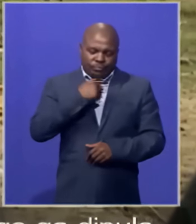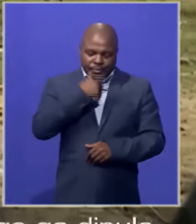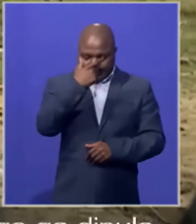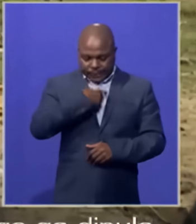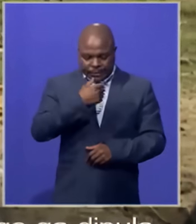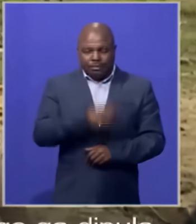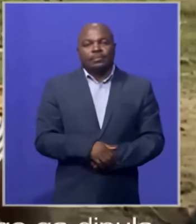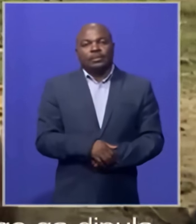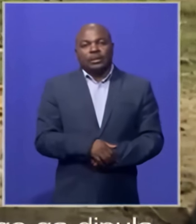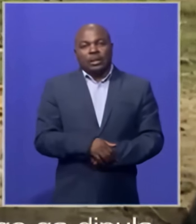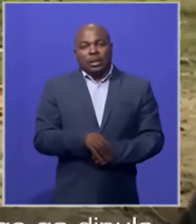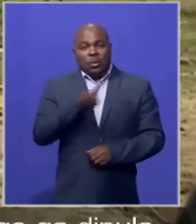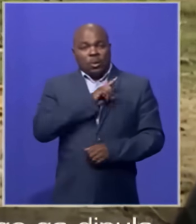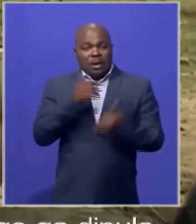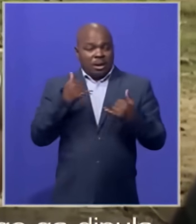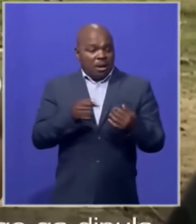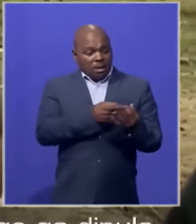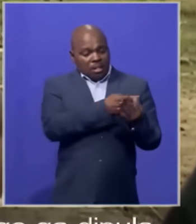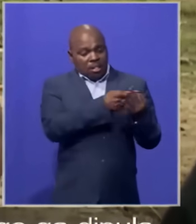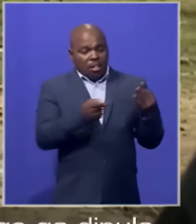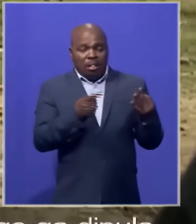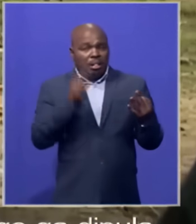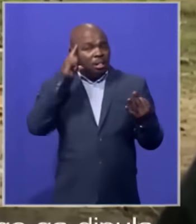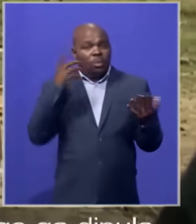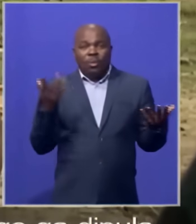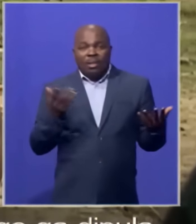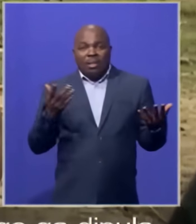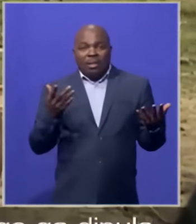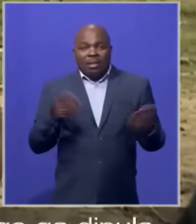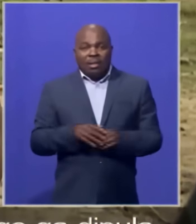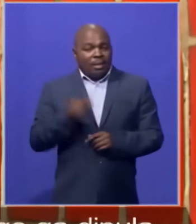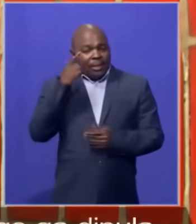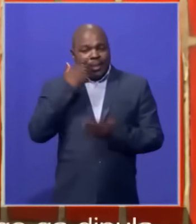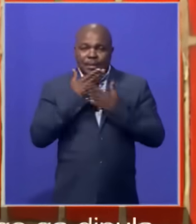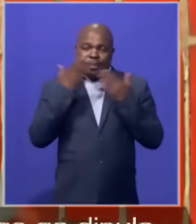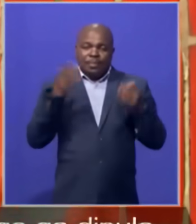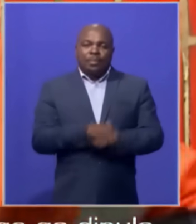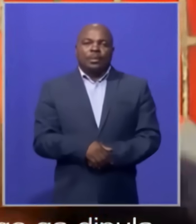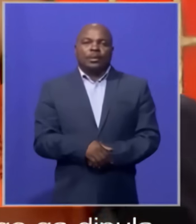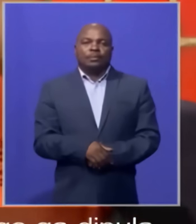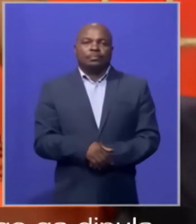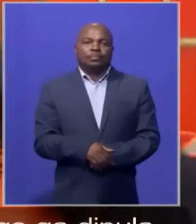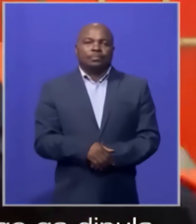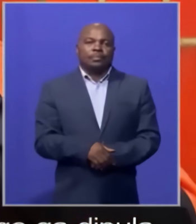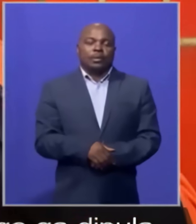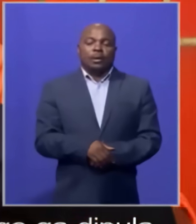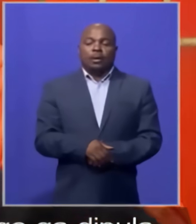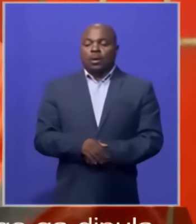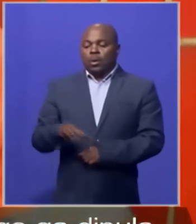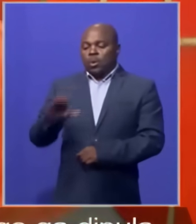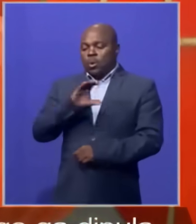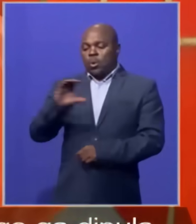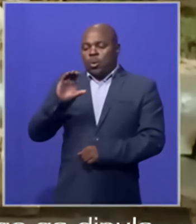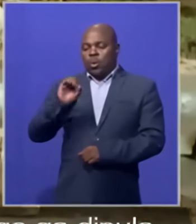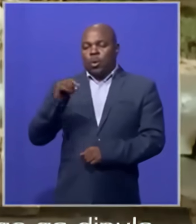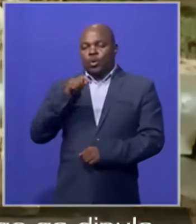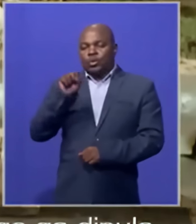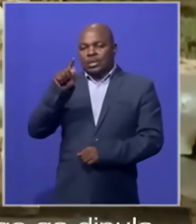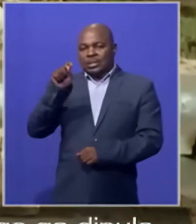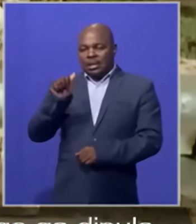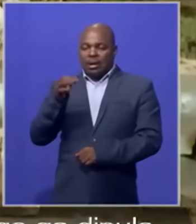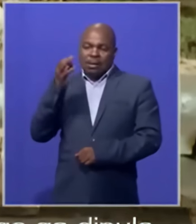lego khosa a ni bala gona mo ba julang gona a bana ba ga go robala go le bjalo kgoro ya Coxstar e re